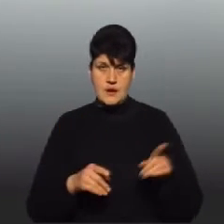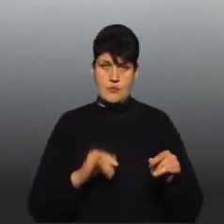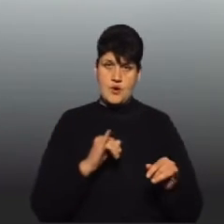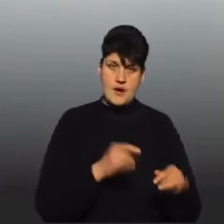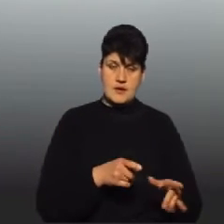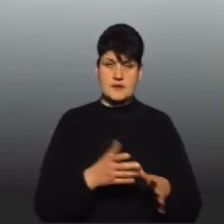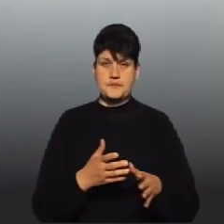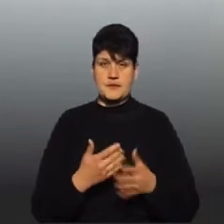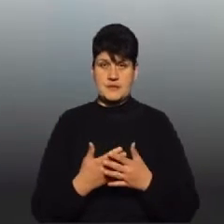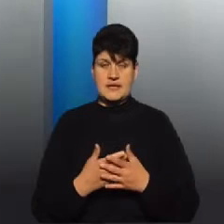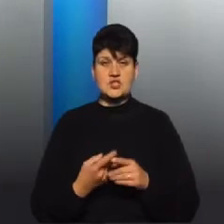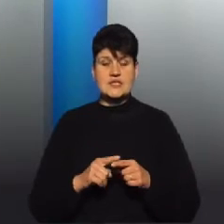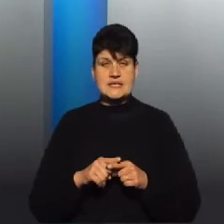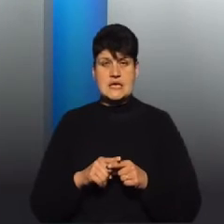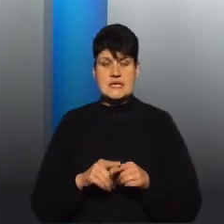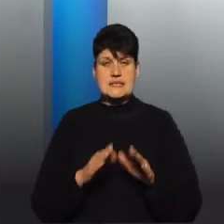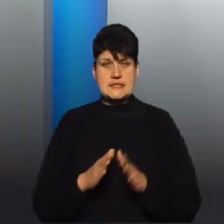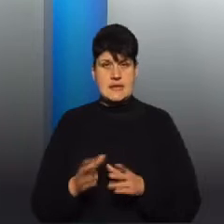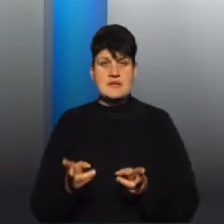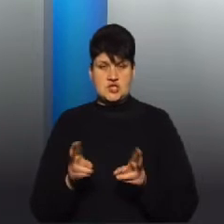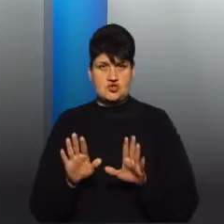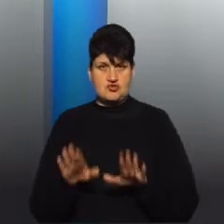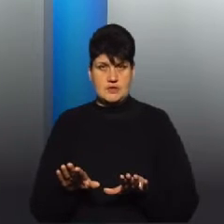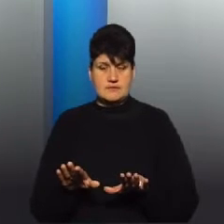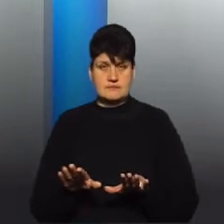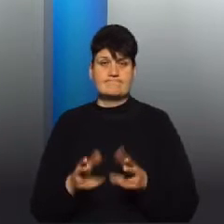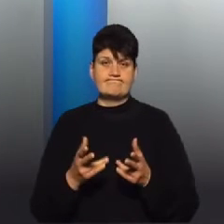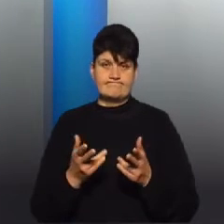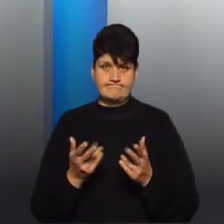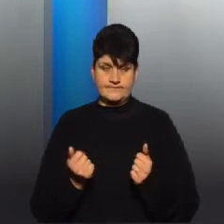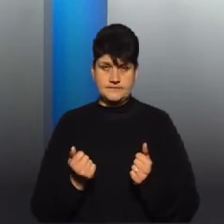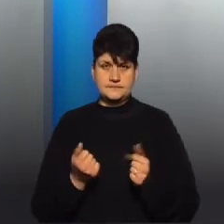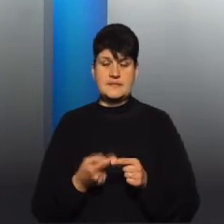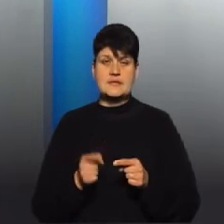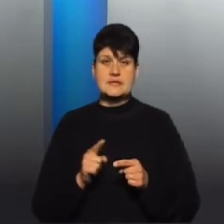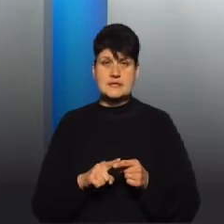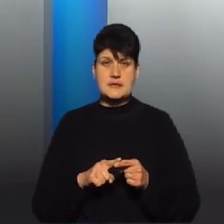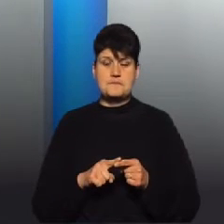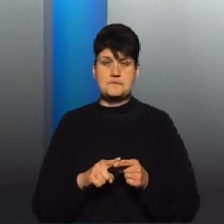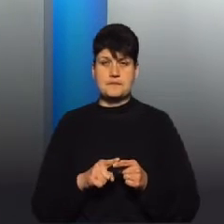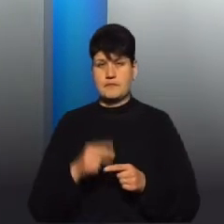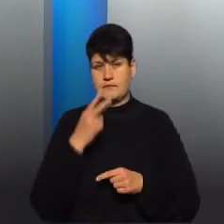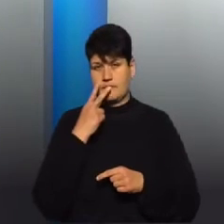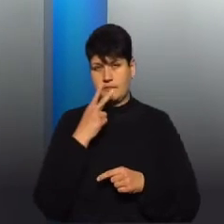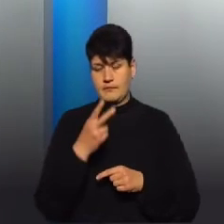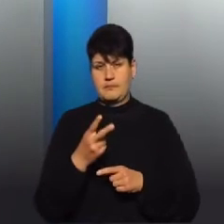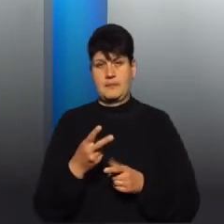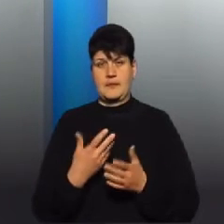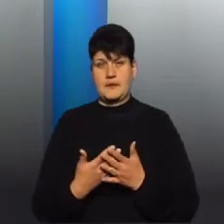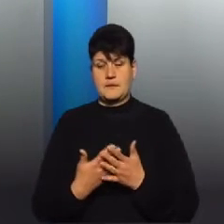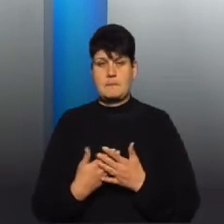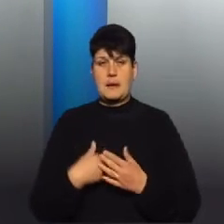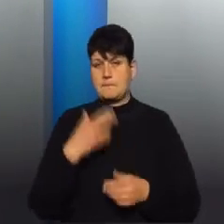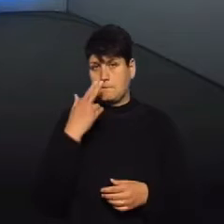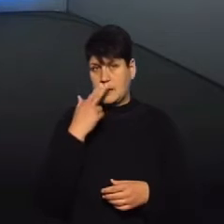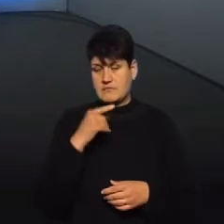система її залишила? В тому числі так. І це, тобто це світоглядні моделі. Тобто ми привикли до, що нам хтось